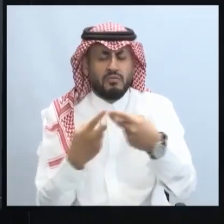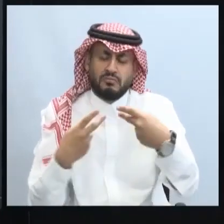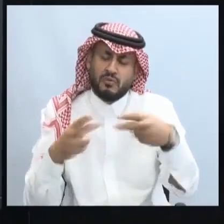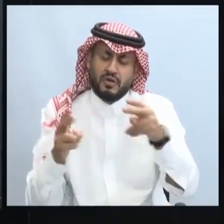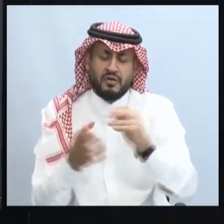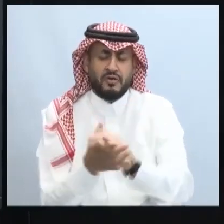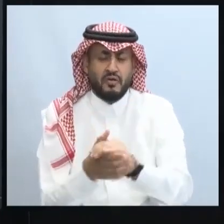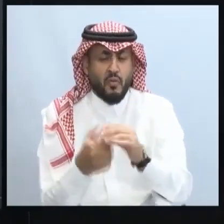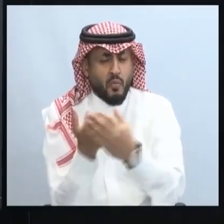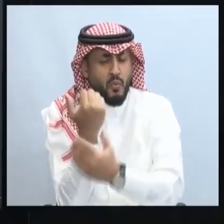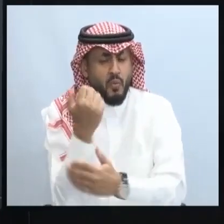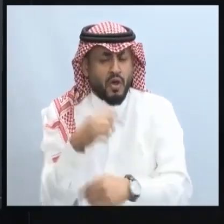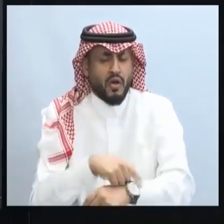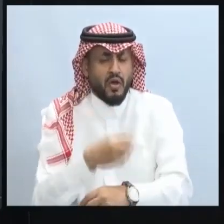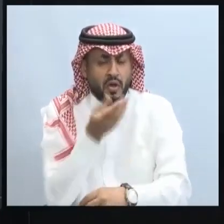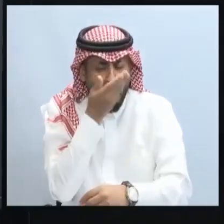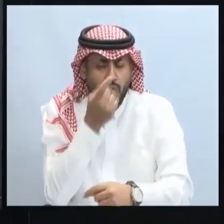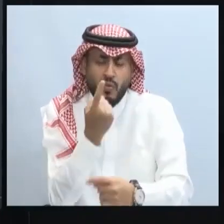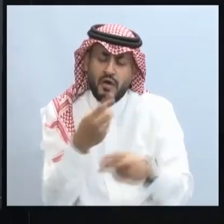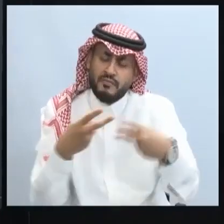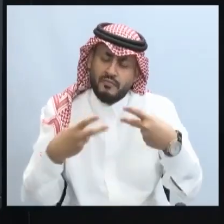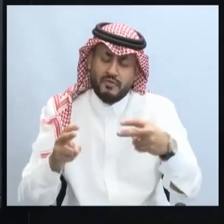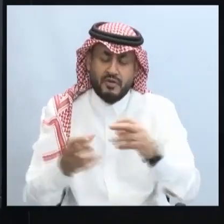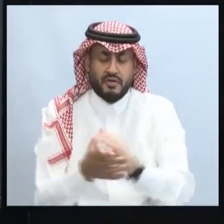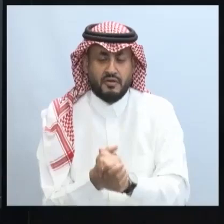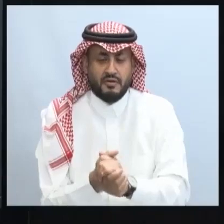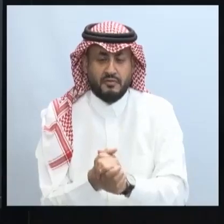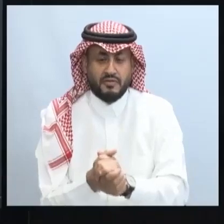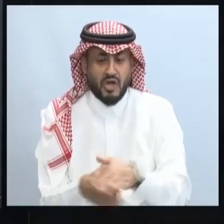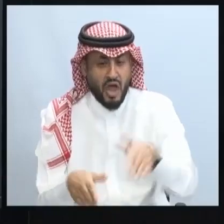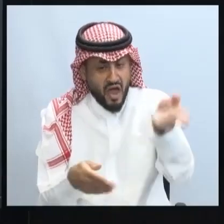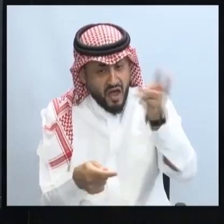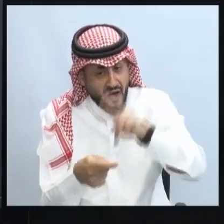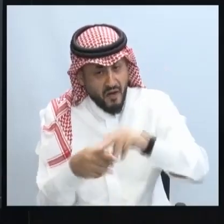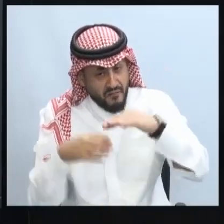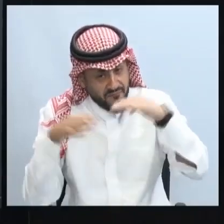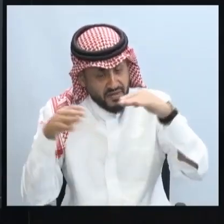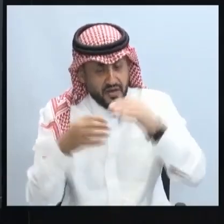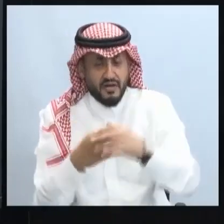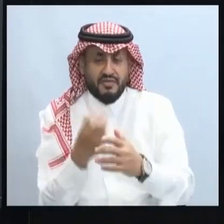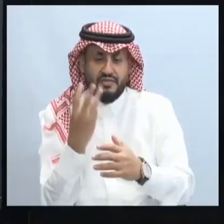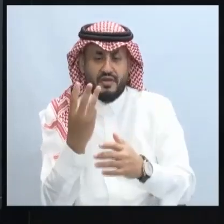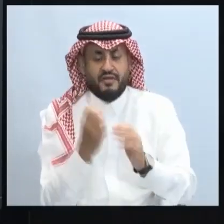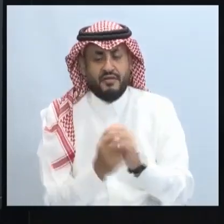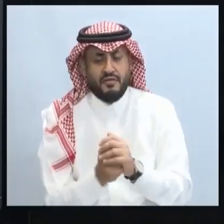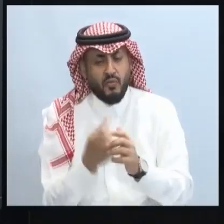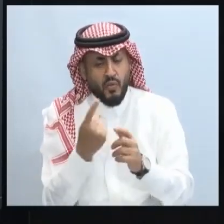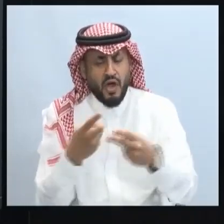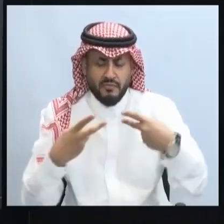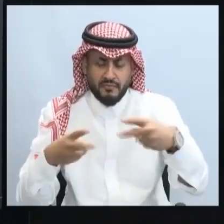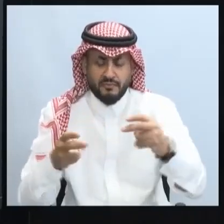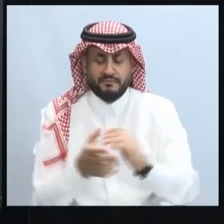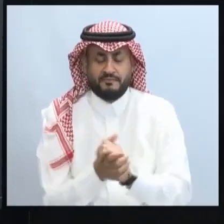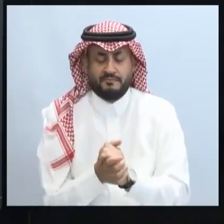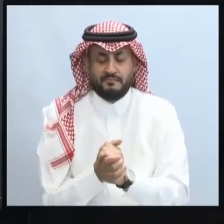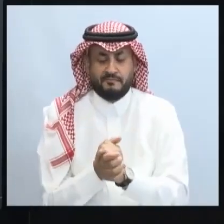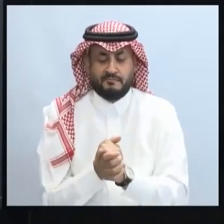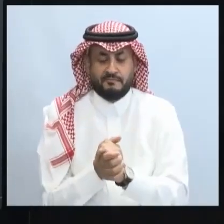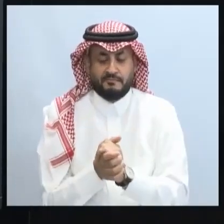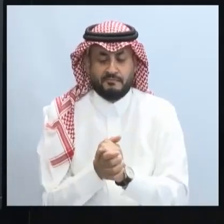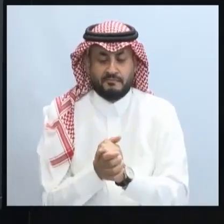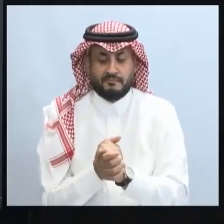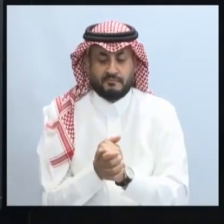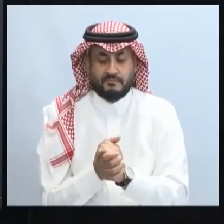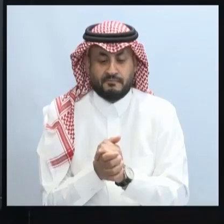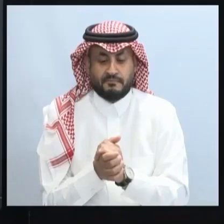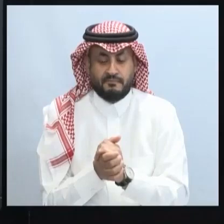مره واحده تيسيرا ورحمه بالمسلمين فكما كان في الوضوء